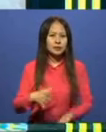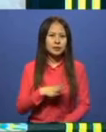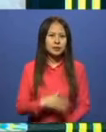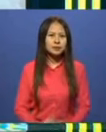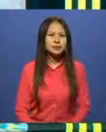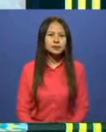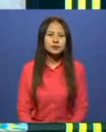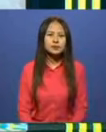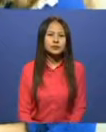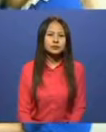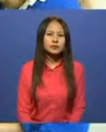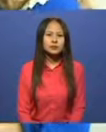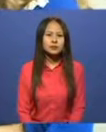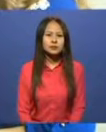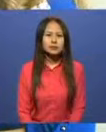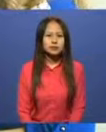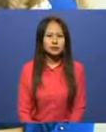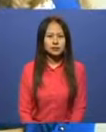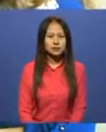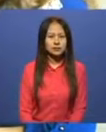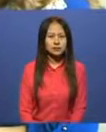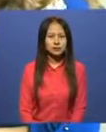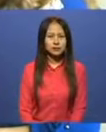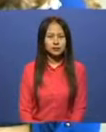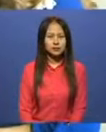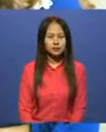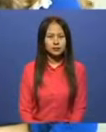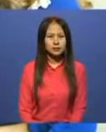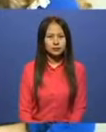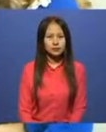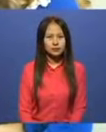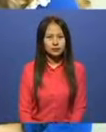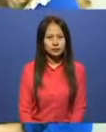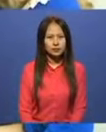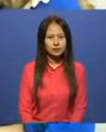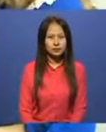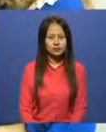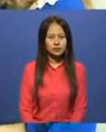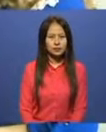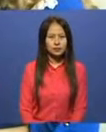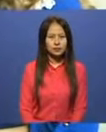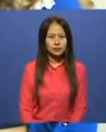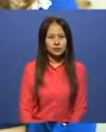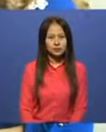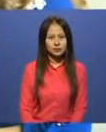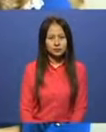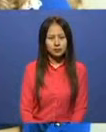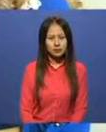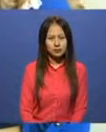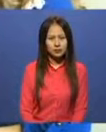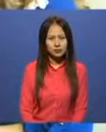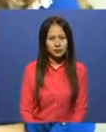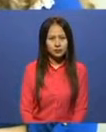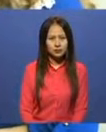тілдесіп қайтты. Петр Михайлович, позвольте вам преподнести подарок от агентства «Хабар». Сказать вам большое спасибо за